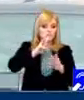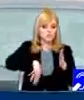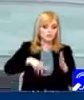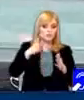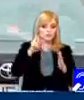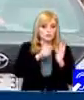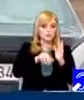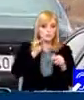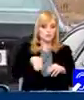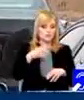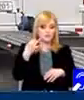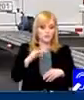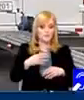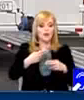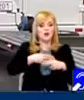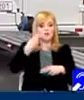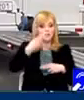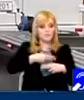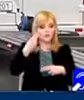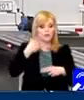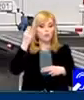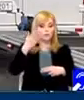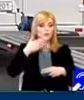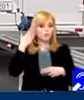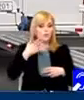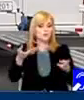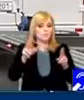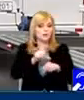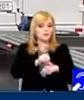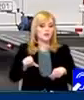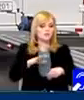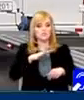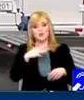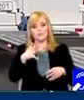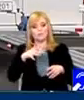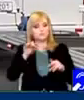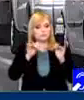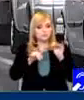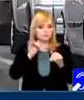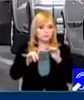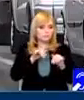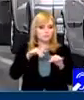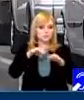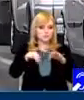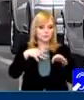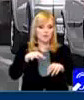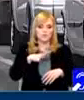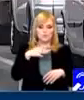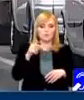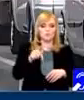160.000 de lei. Frontiera moldo-română rămâne granița cea mai solicitată de către agenții economici, iar cel mai mare flux de traversări a